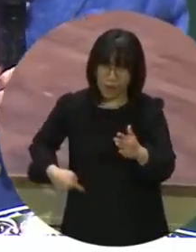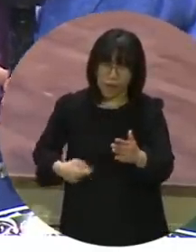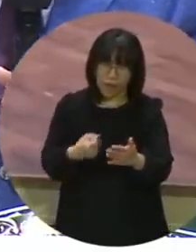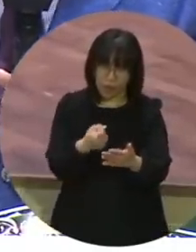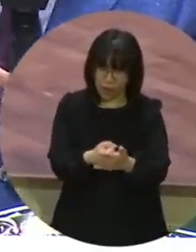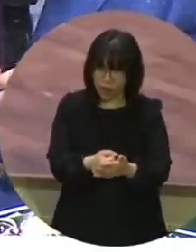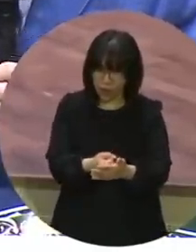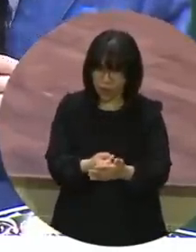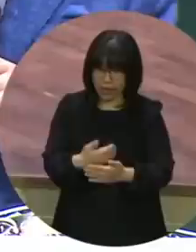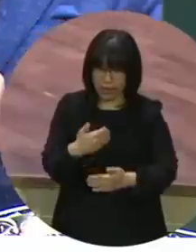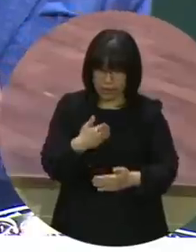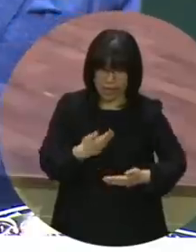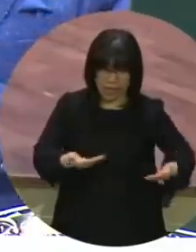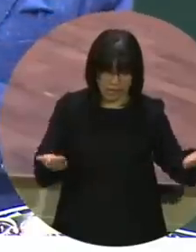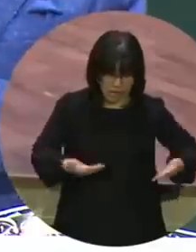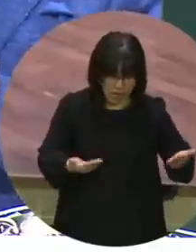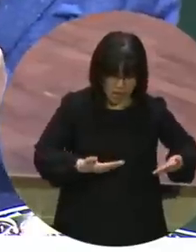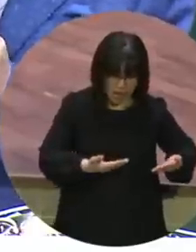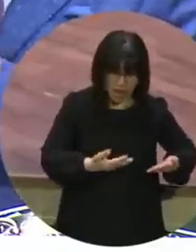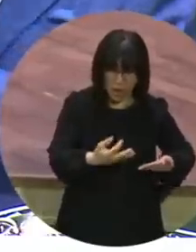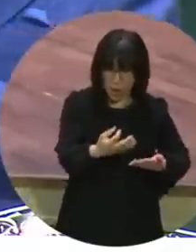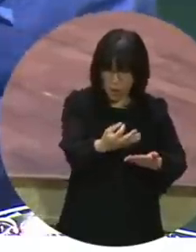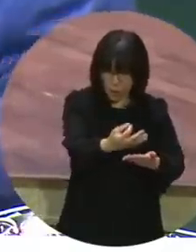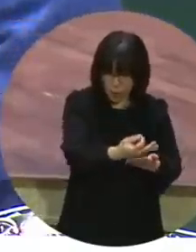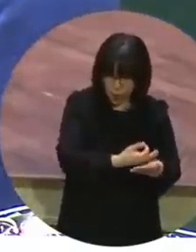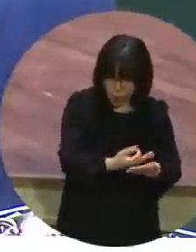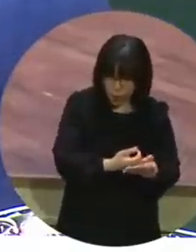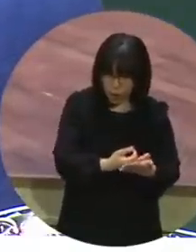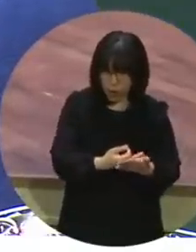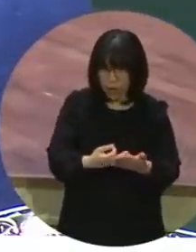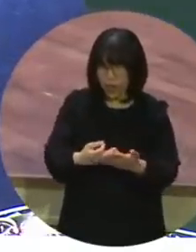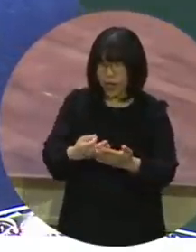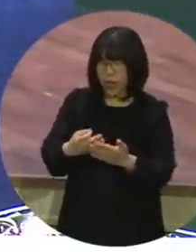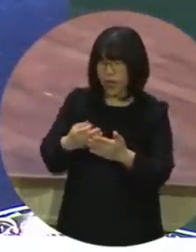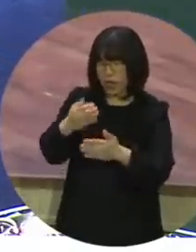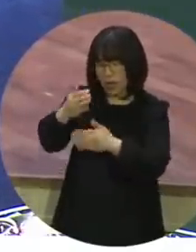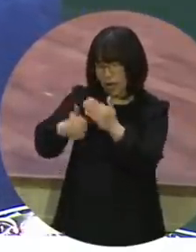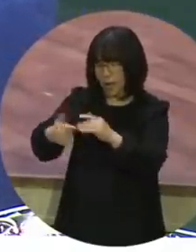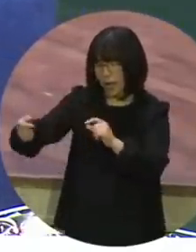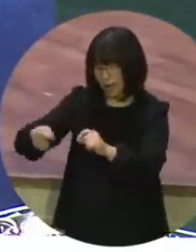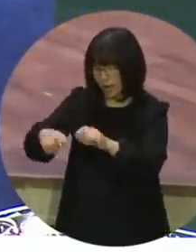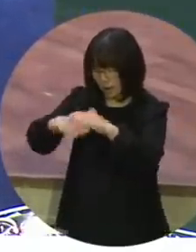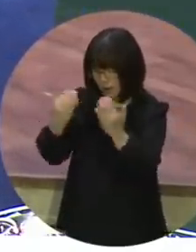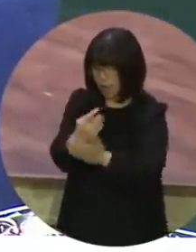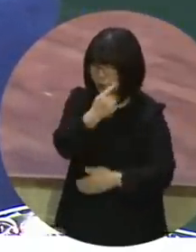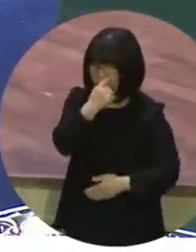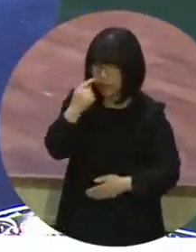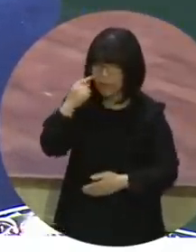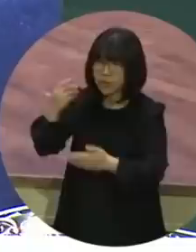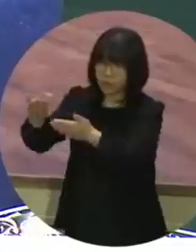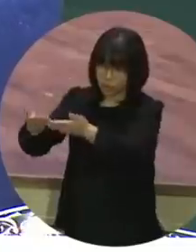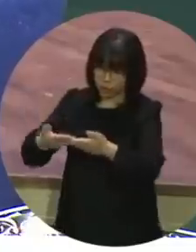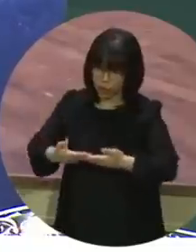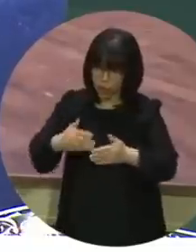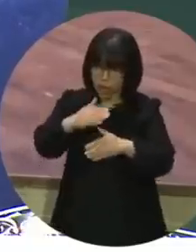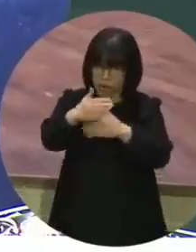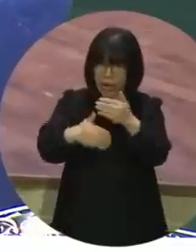산업이 완전히 살아있는 증거를 보게 됩니다. 자, 무슨 말입니까? 하나님의